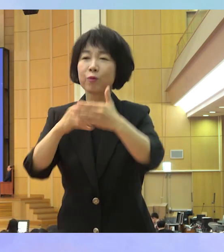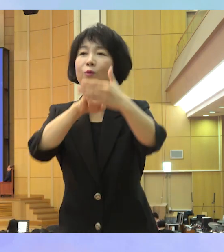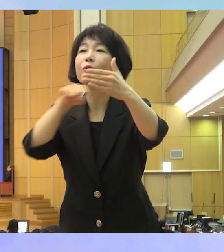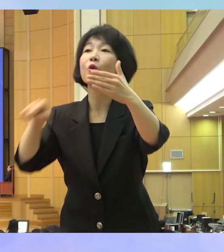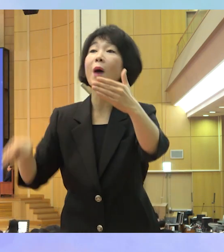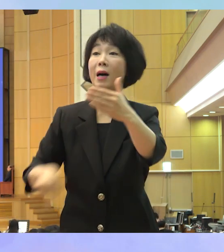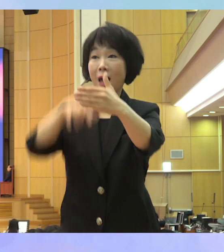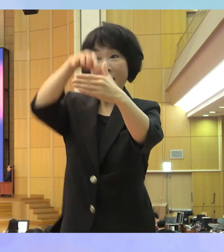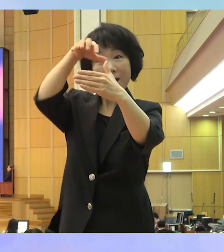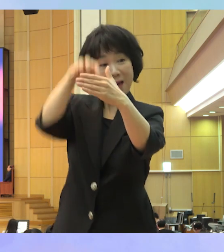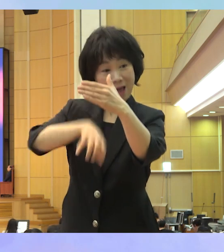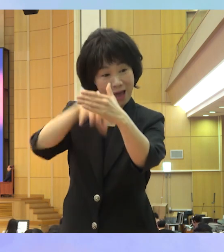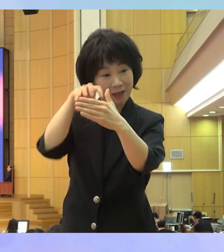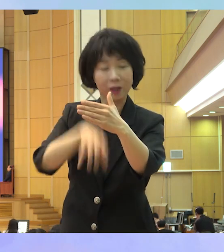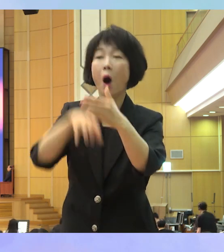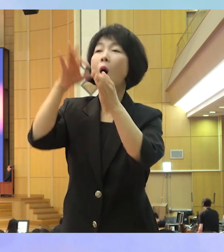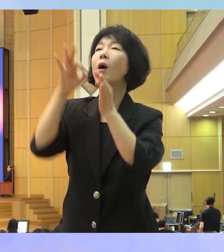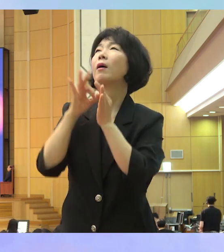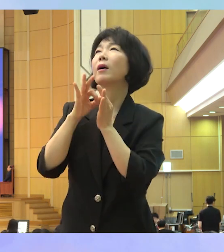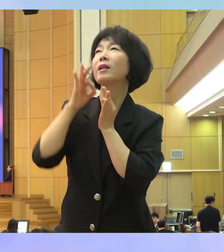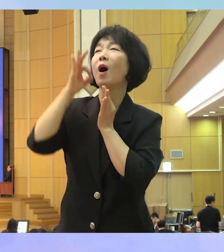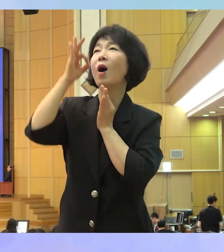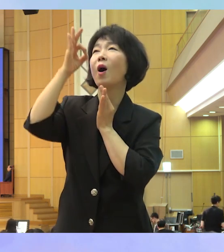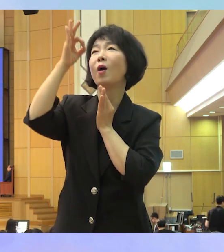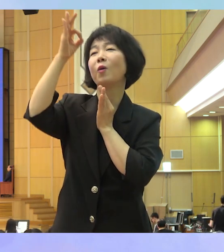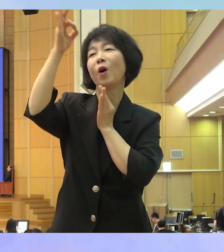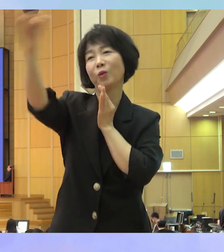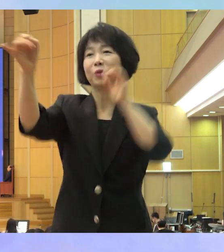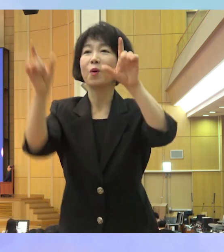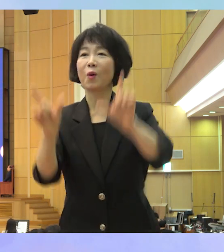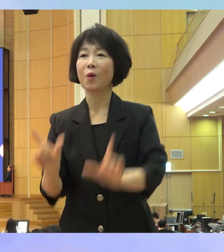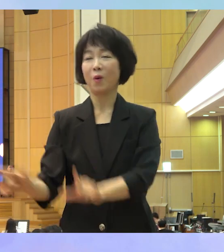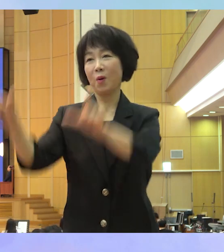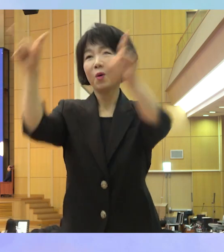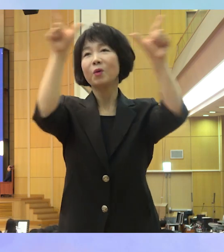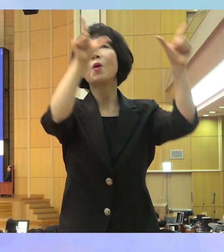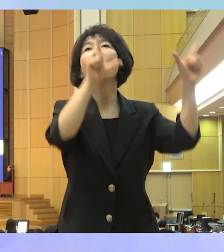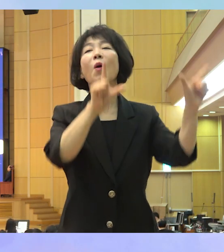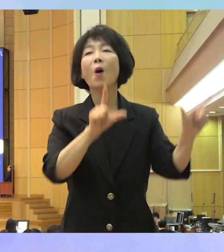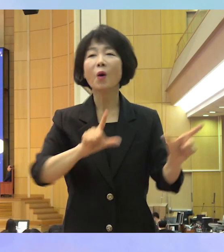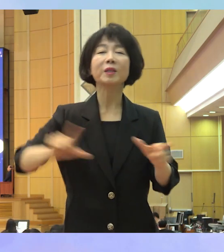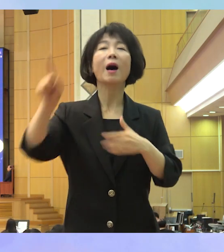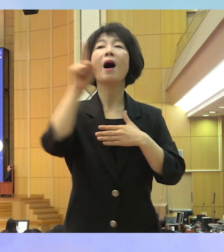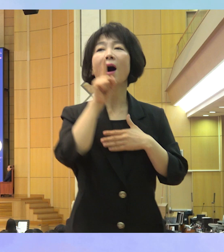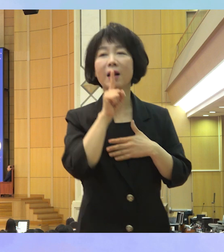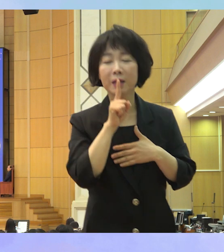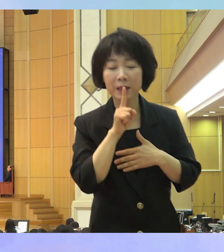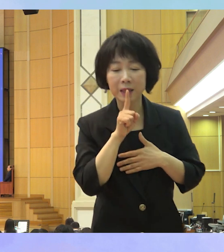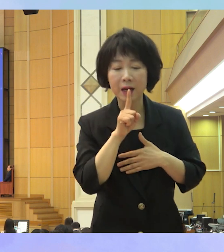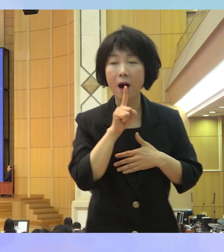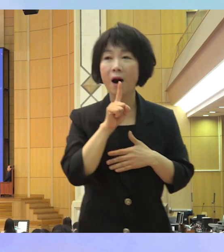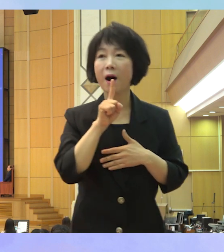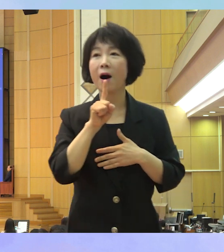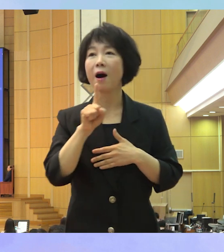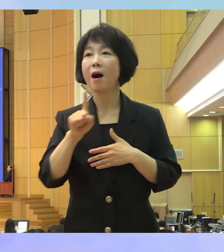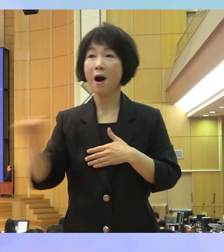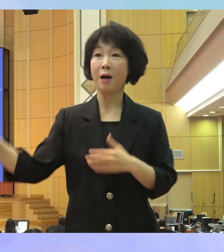아버지의 품 안에서 가사를 생각하며 지금까지 지내온 것 찬양하시겠습니다.